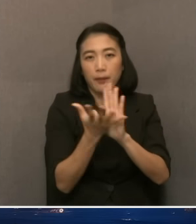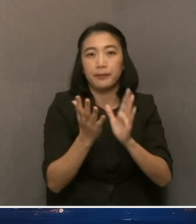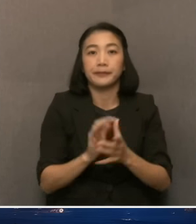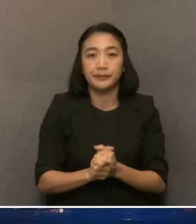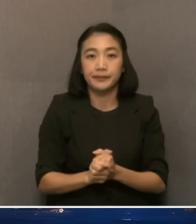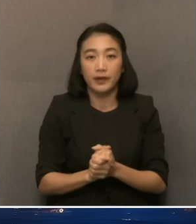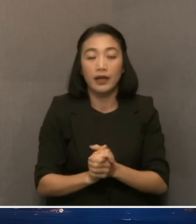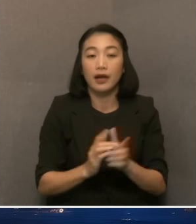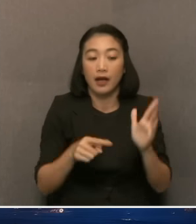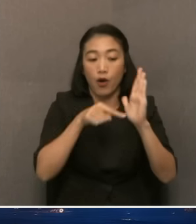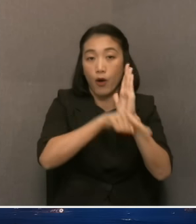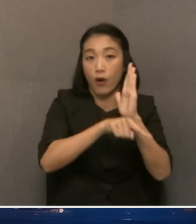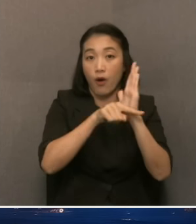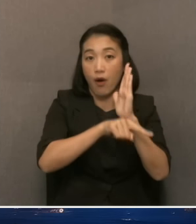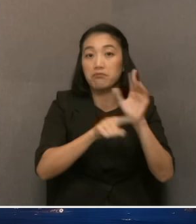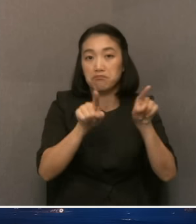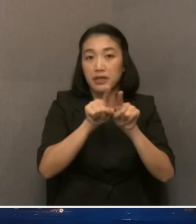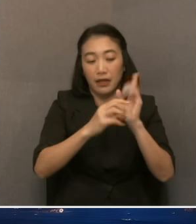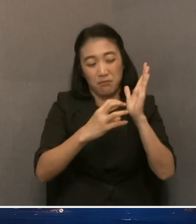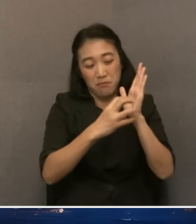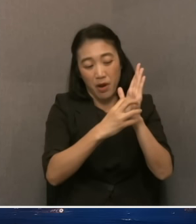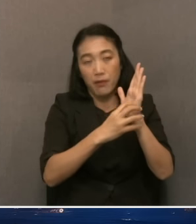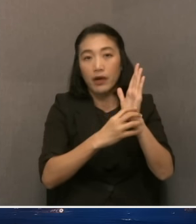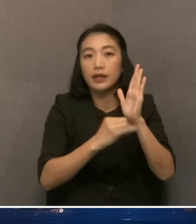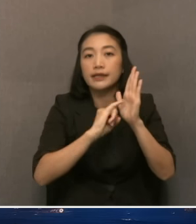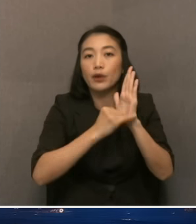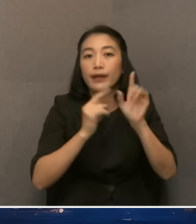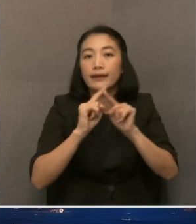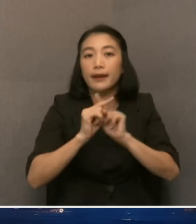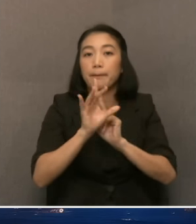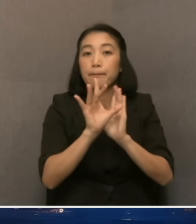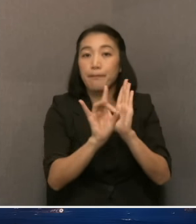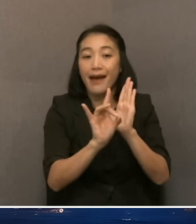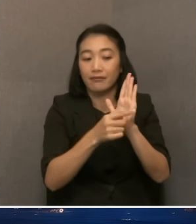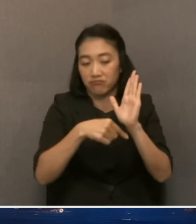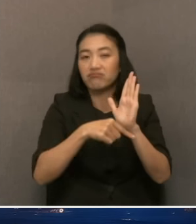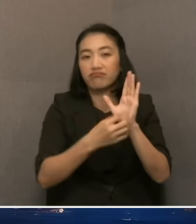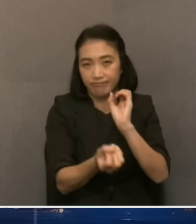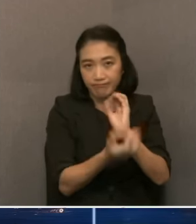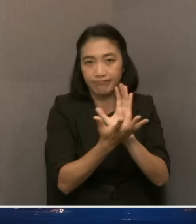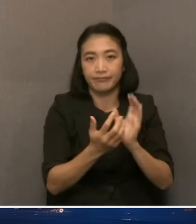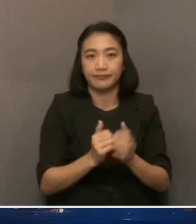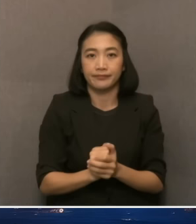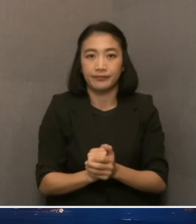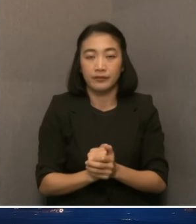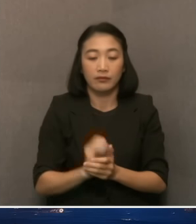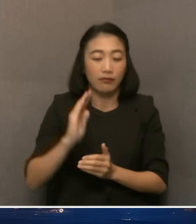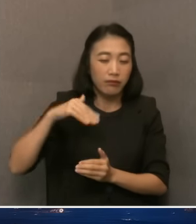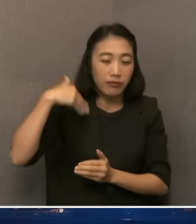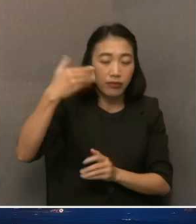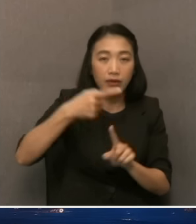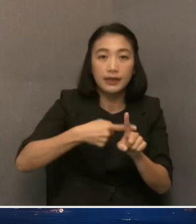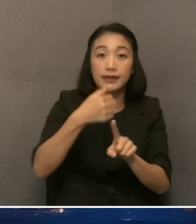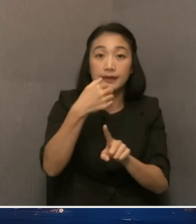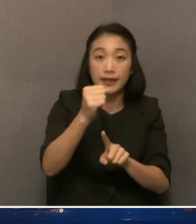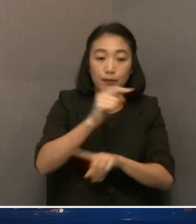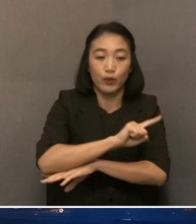กระทบทั้งภาคเช่นเดียวกันมีทั้งหมด 8จังหวัดค่ะหลังจากนั้นในช่วงวันที่ 2ถึงวันที่ 3ตุลาคม